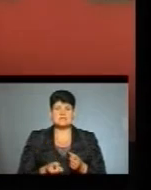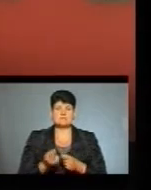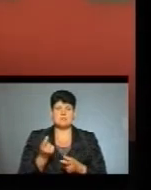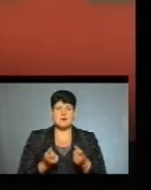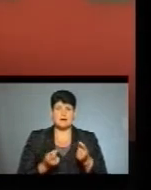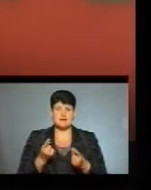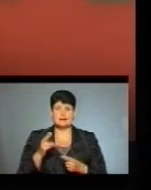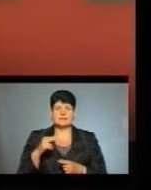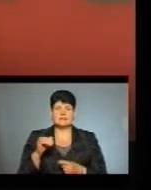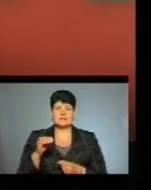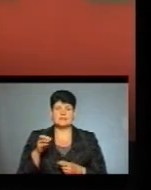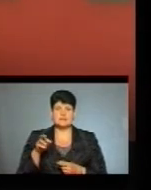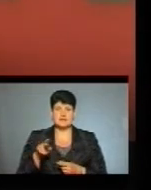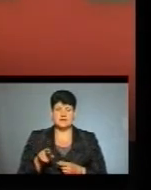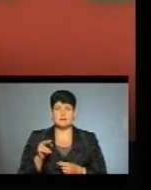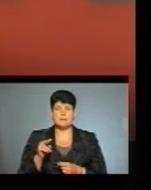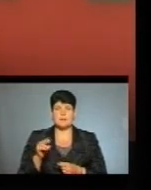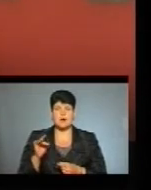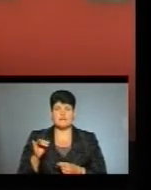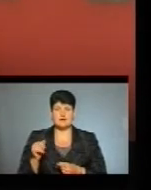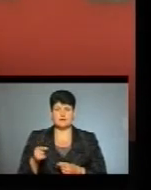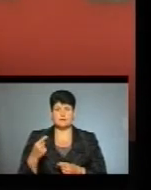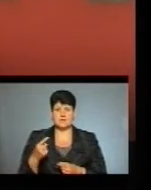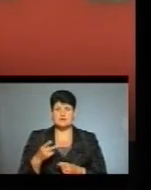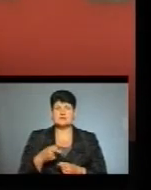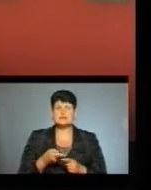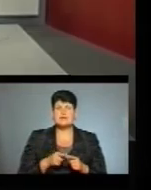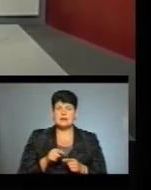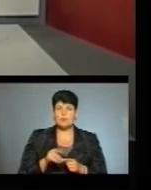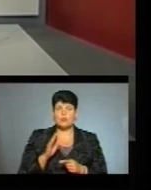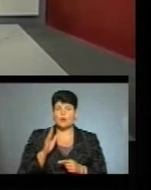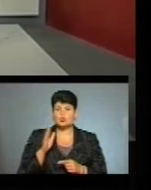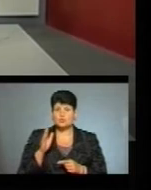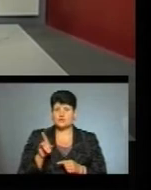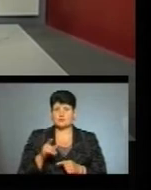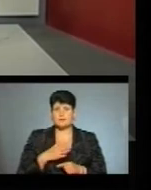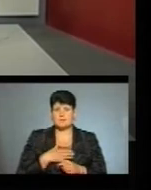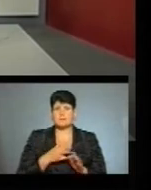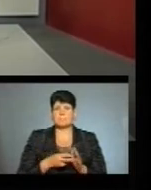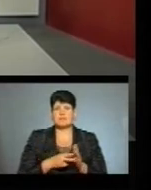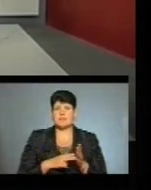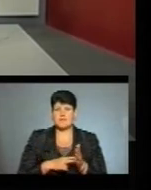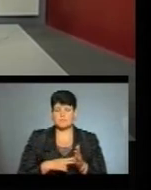правця на Тернопільщині саме? Ну, таких прогнозів, щоб ми так планово, наприклад, якщо от